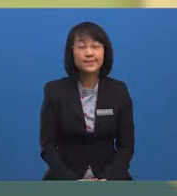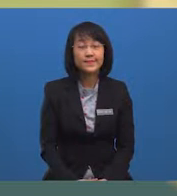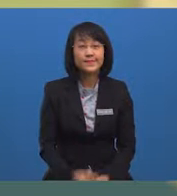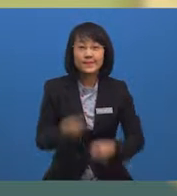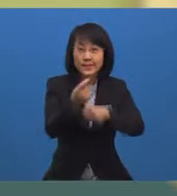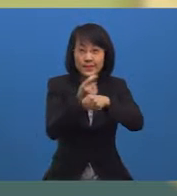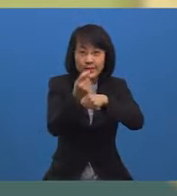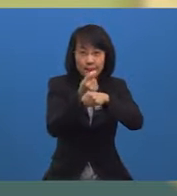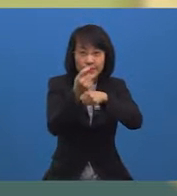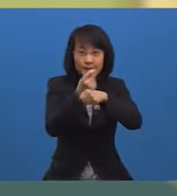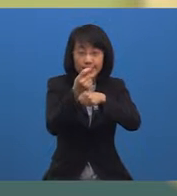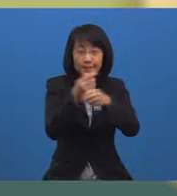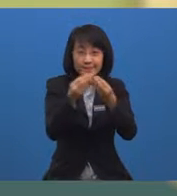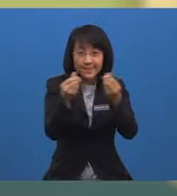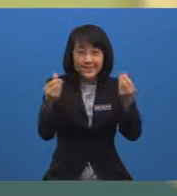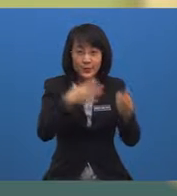tepung,